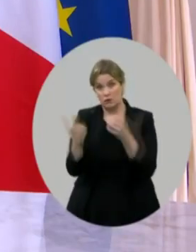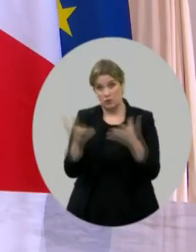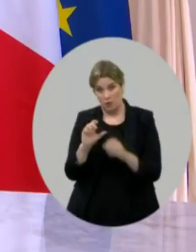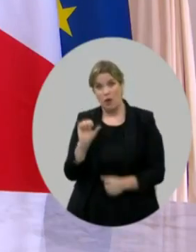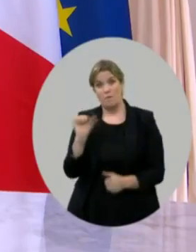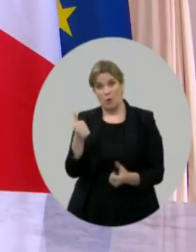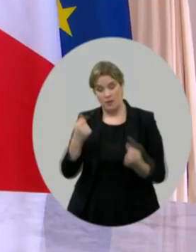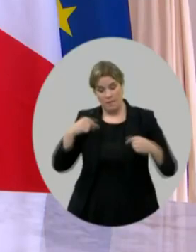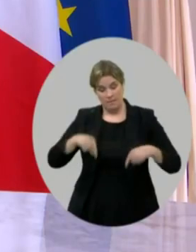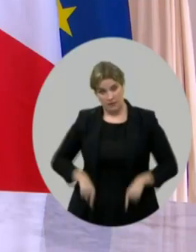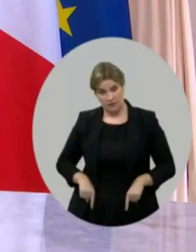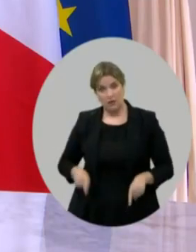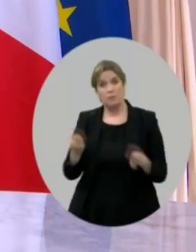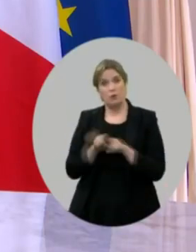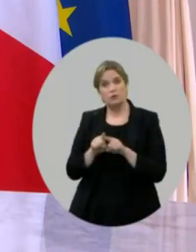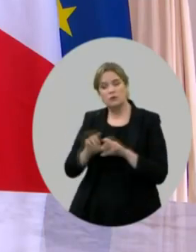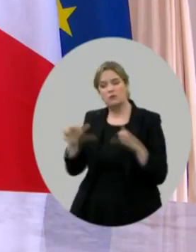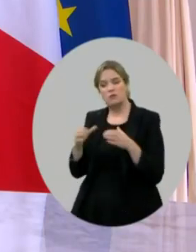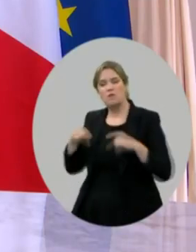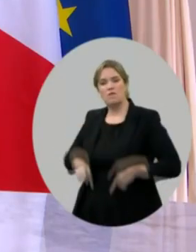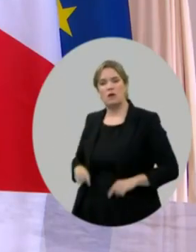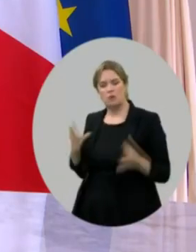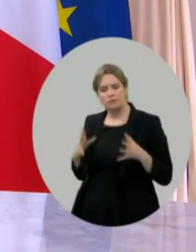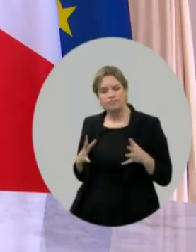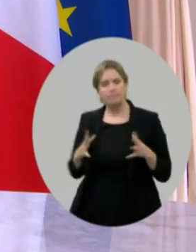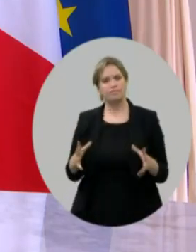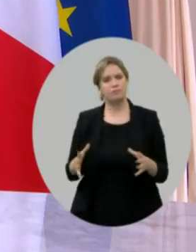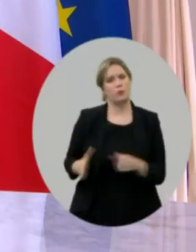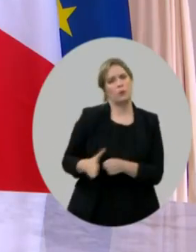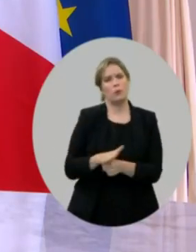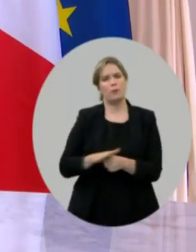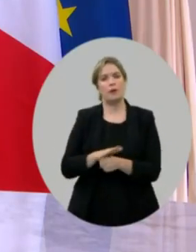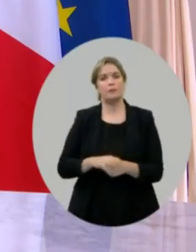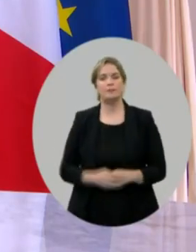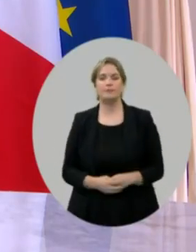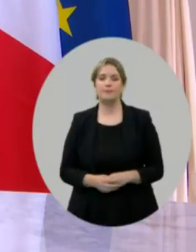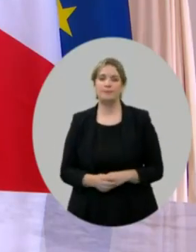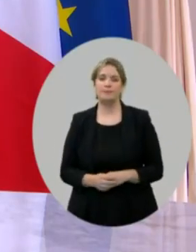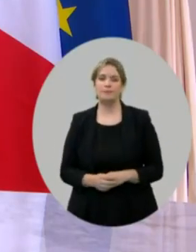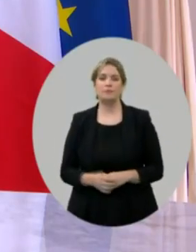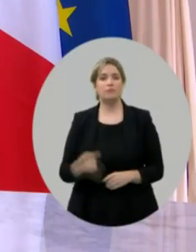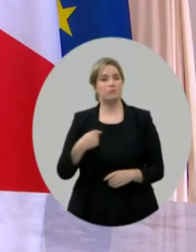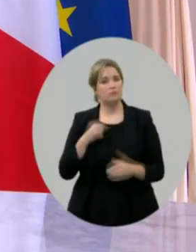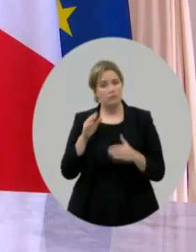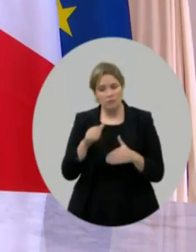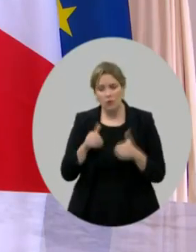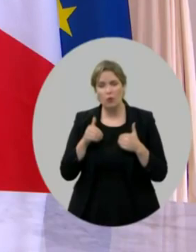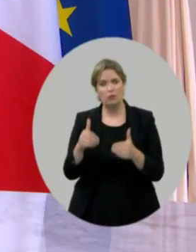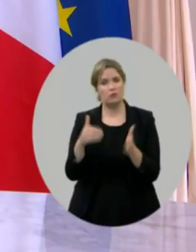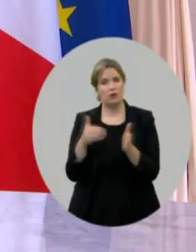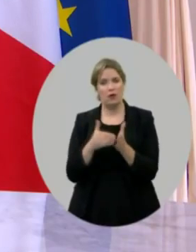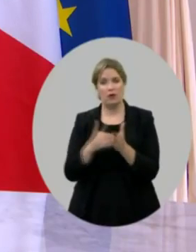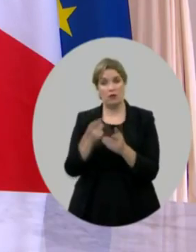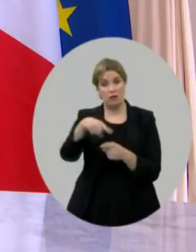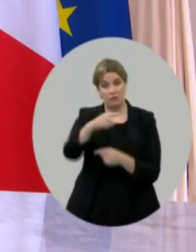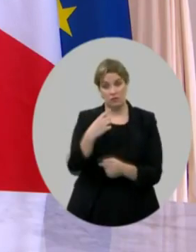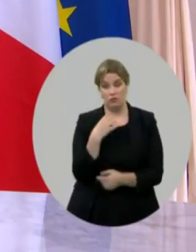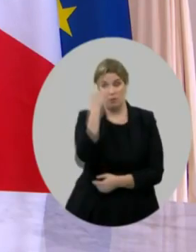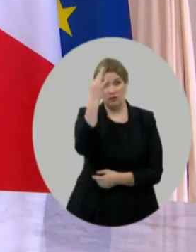entier du Premier ministre et de son gouvernement. Je continuerai à faire ce pour quoi vous m'avez